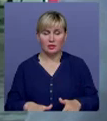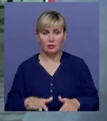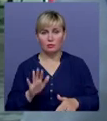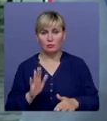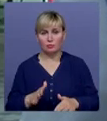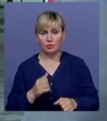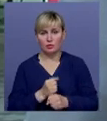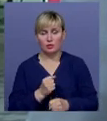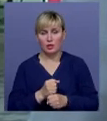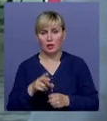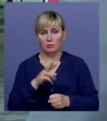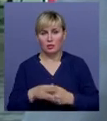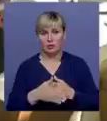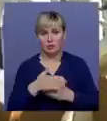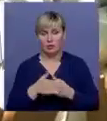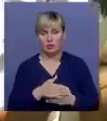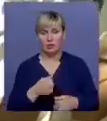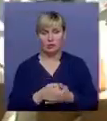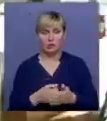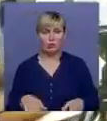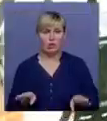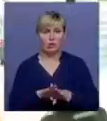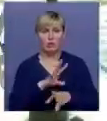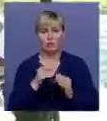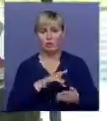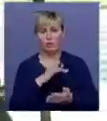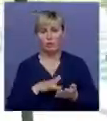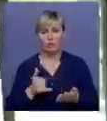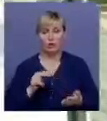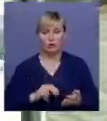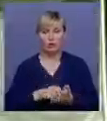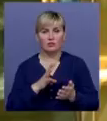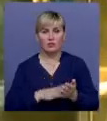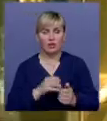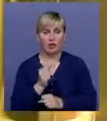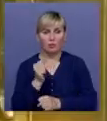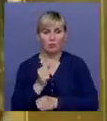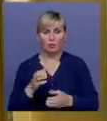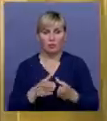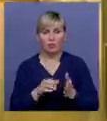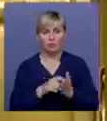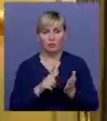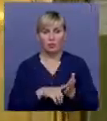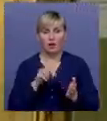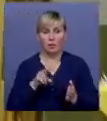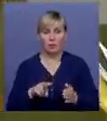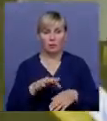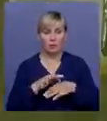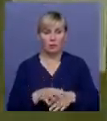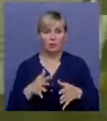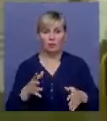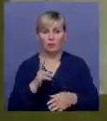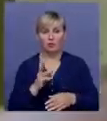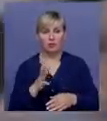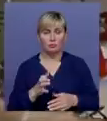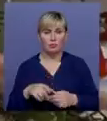будут привязывать креативные меры плоть до закрытия всего в городе сейчас действует 19 рабочих групп 17 апреля аудит прошли больше двух с половиной